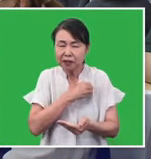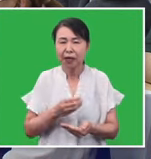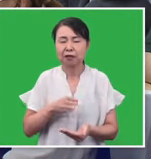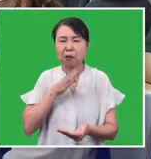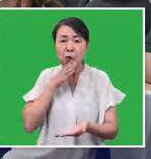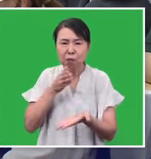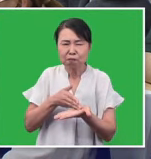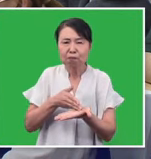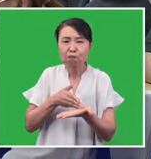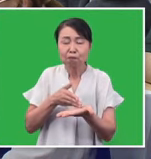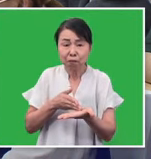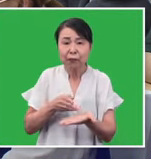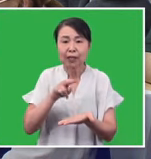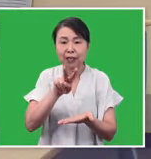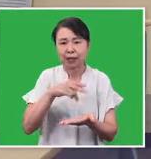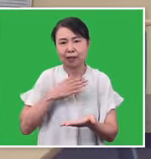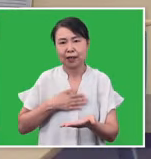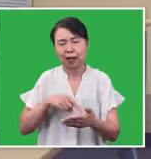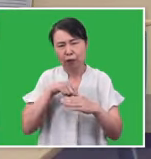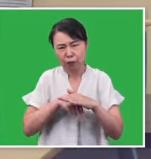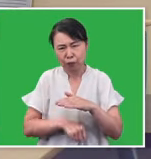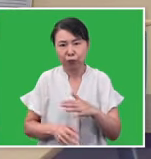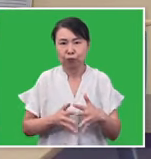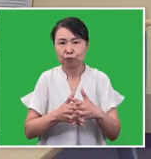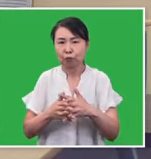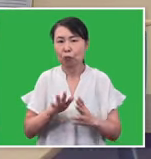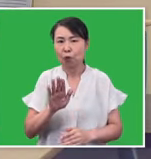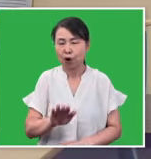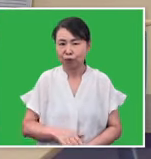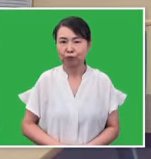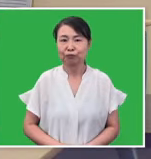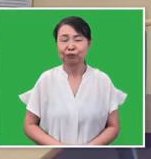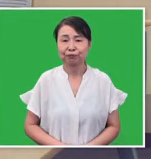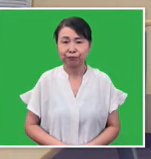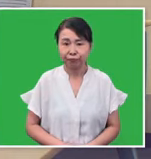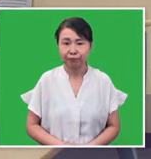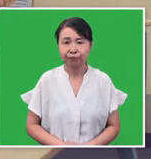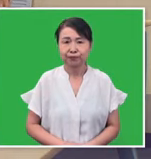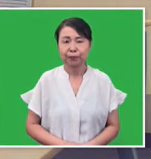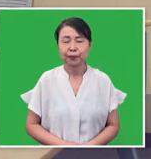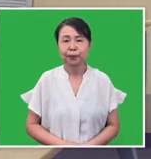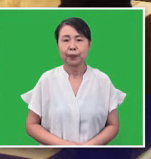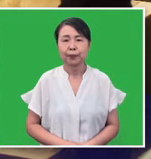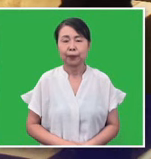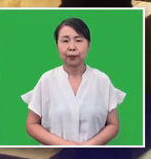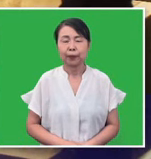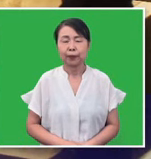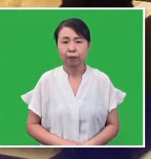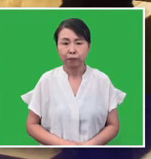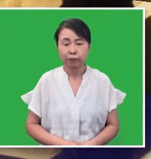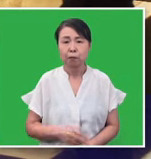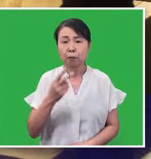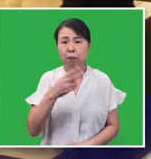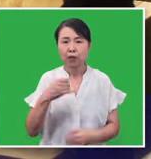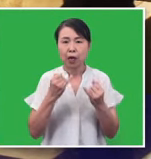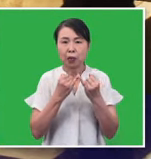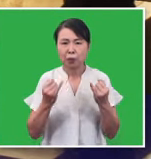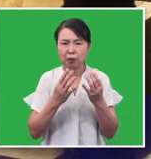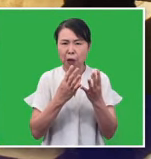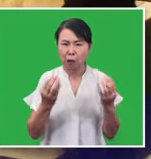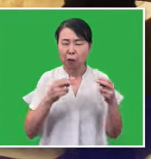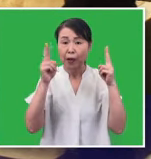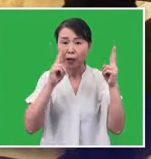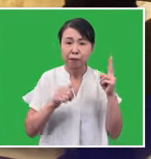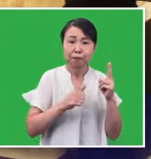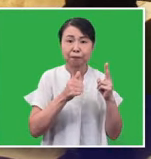員のリアルな声を学生に伝え、理解を深めてもらう取り組みもその一つです。また女性が活躍する